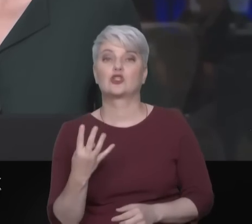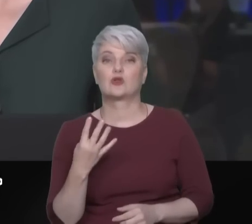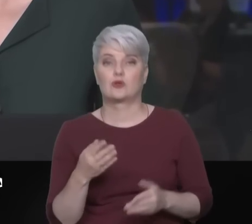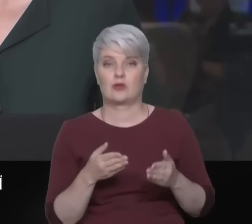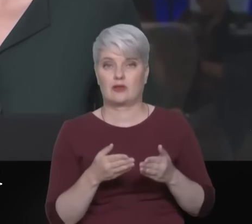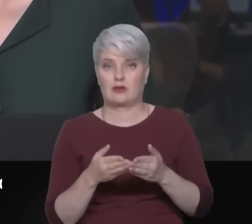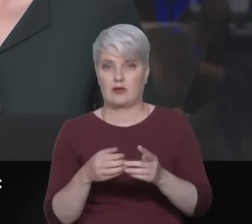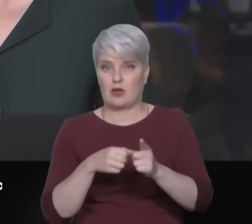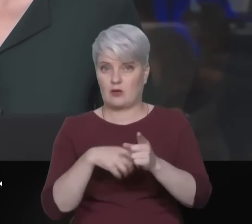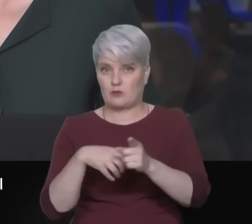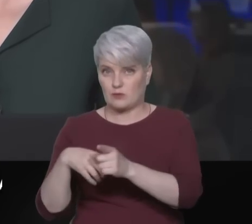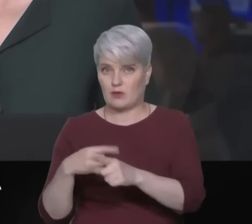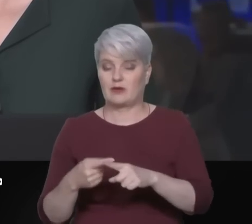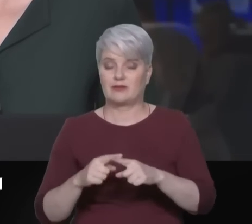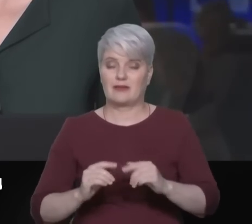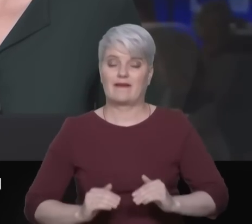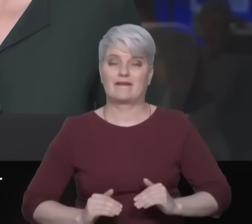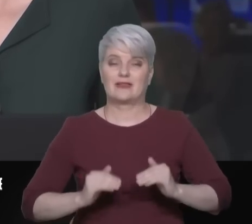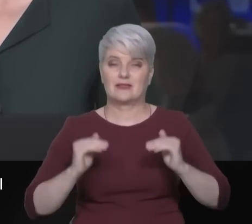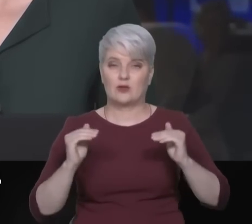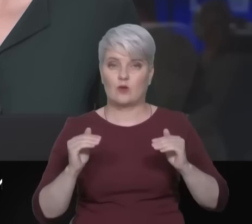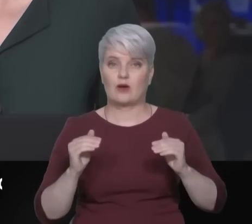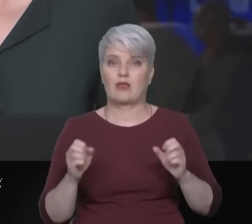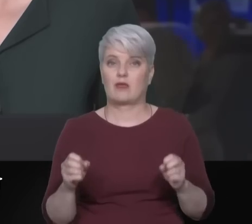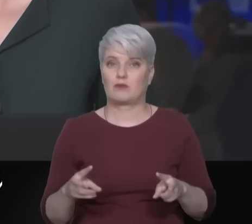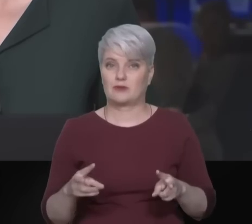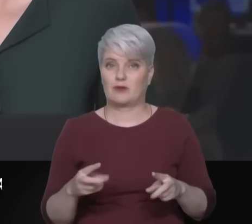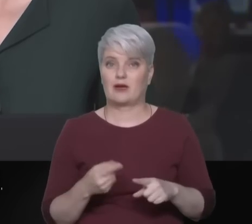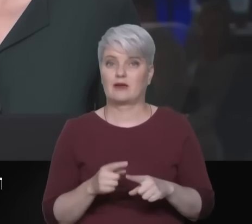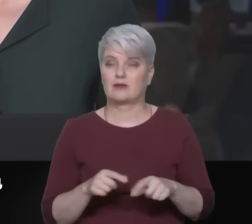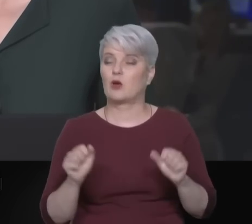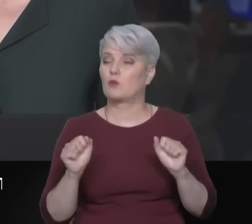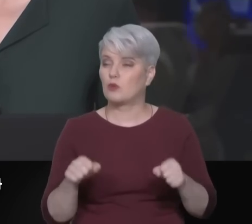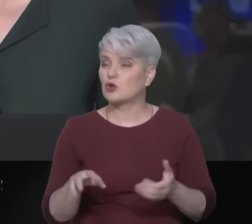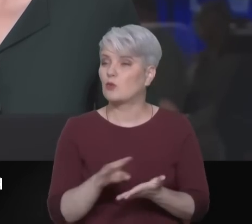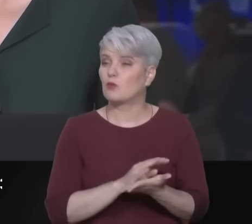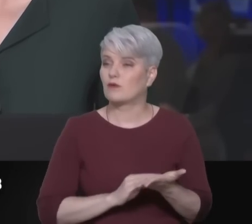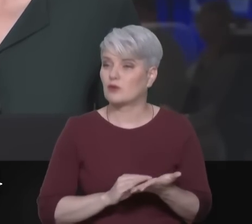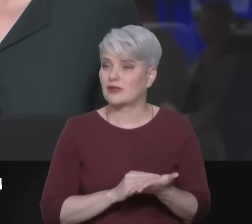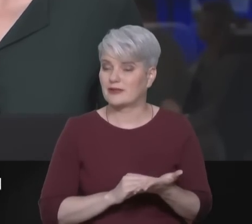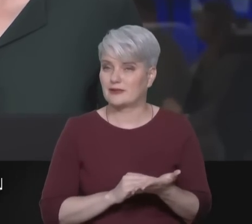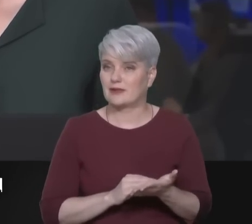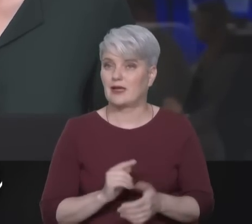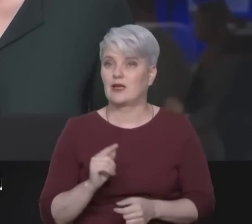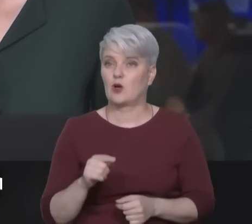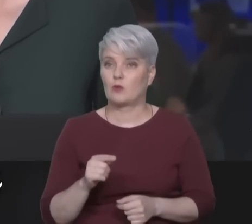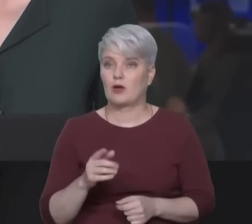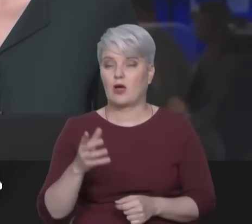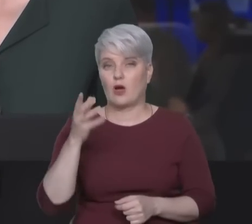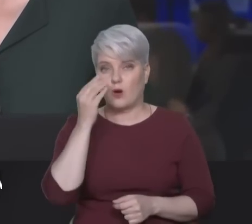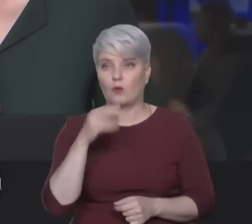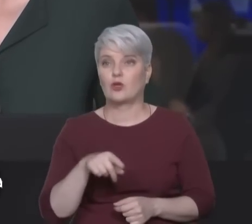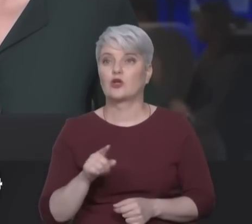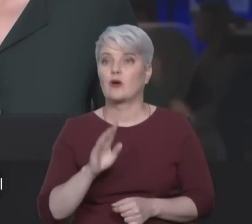ракетоносіїв – це досить висока ракетна небезпека, і вона цілком може повторитися. Зокрема, з огляду на те,